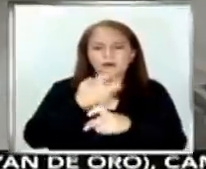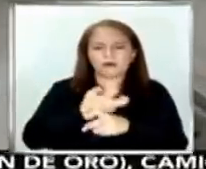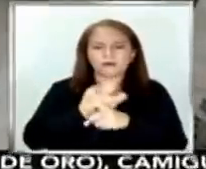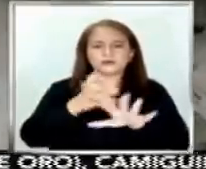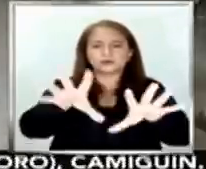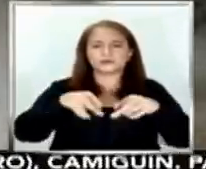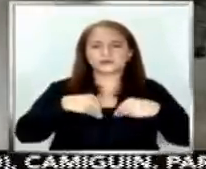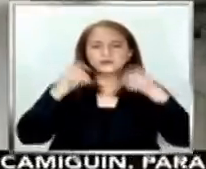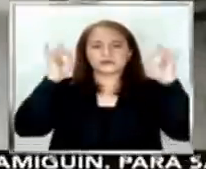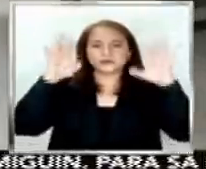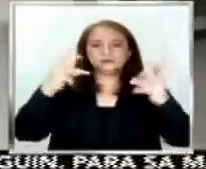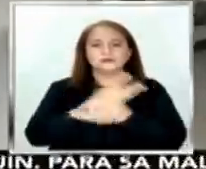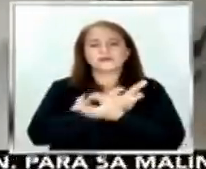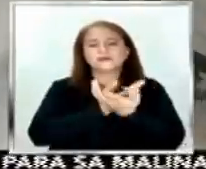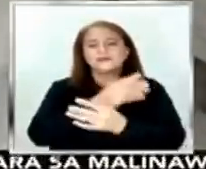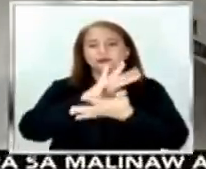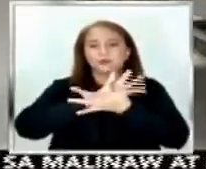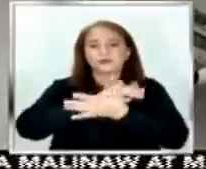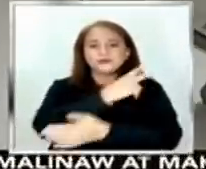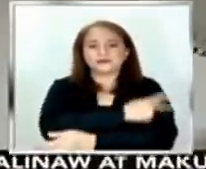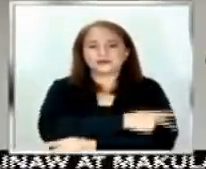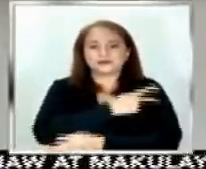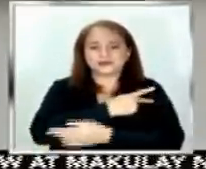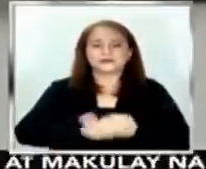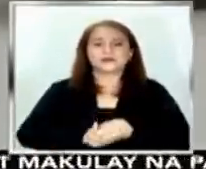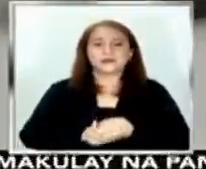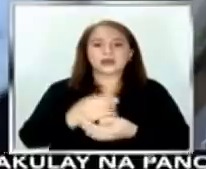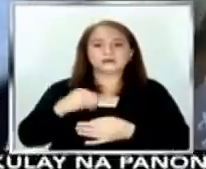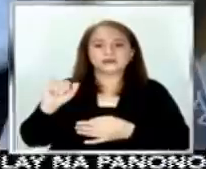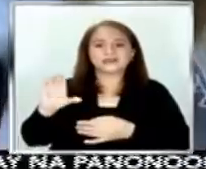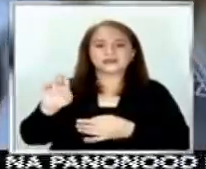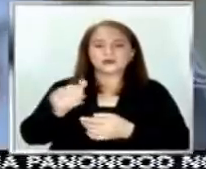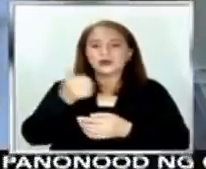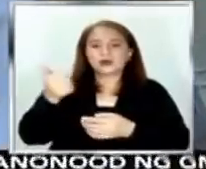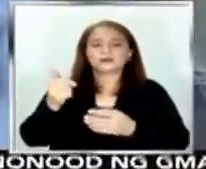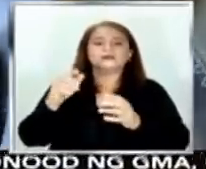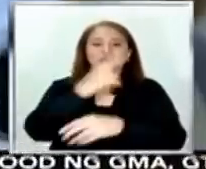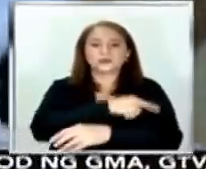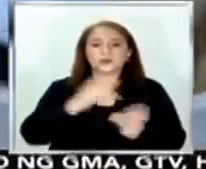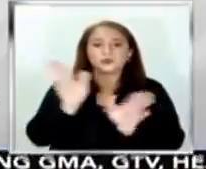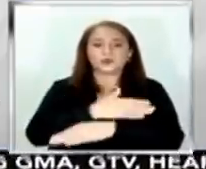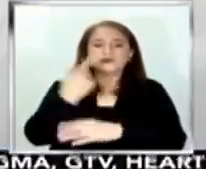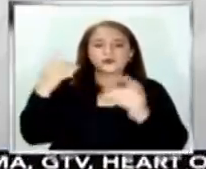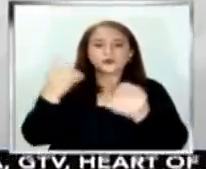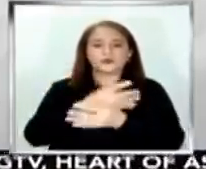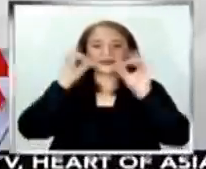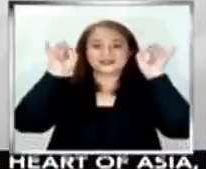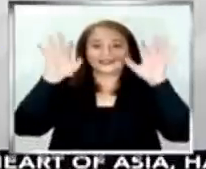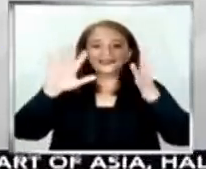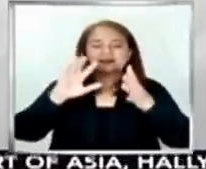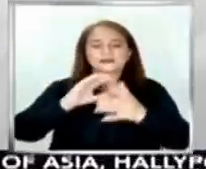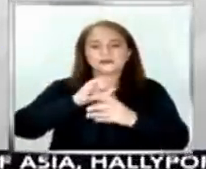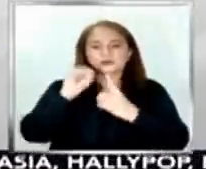at severe COVID patients. Ginawa na ngang ICU ang ilang hospital room para sa mga severe at critical case. Sa ngayon po, meron